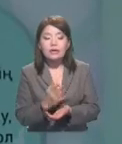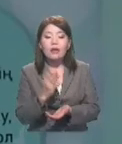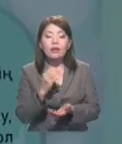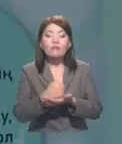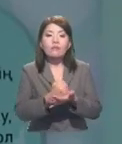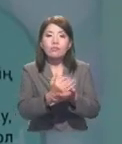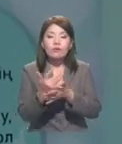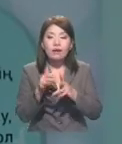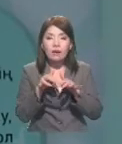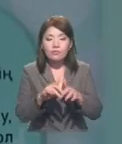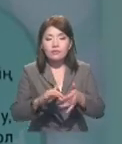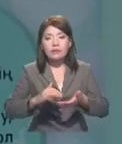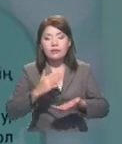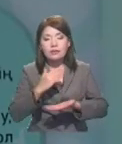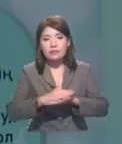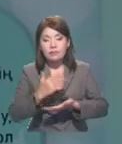оборудованный компьютерный зал,